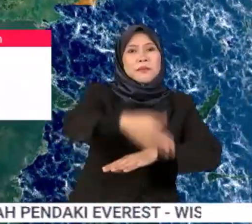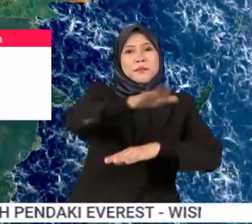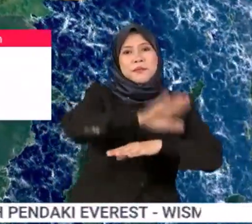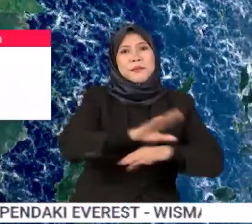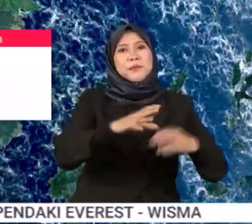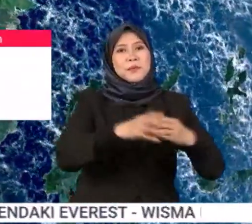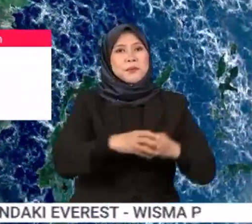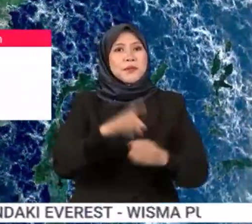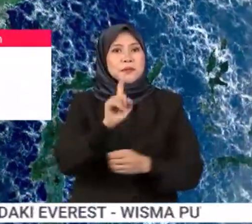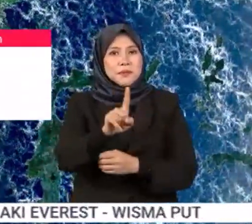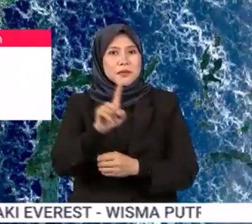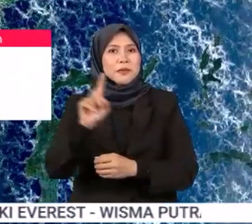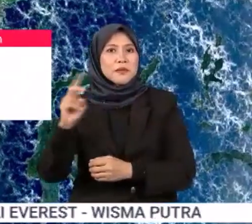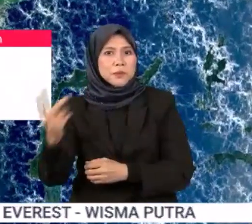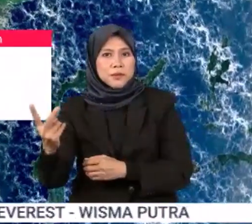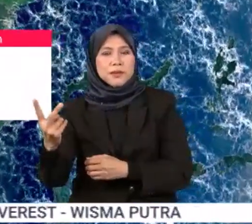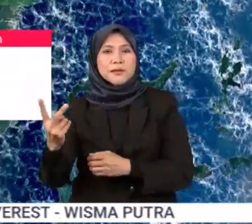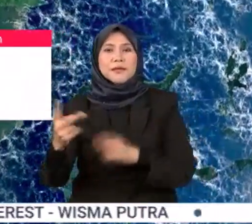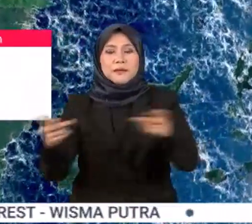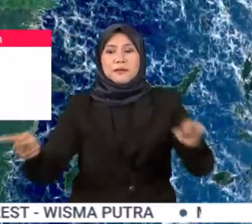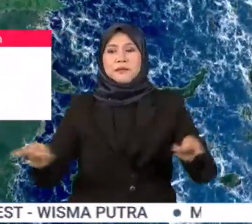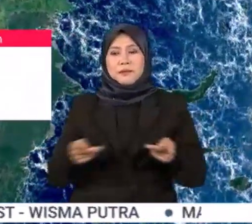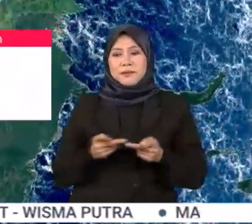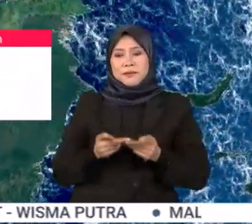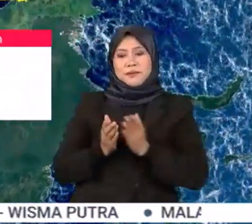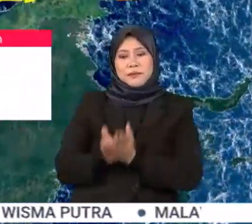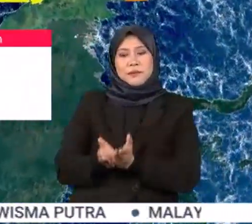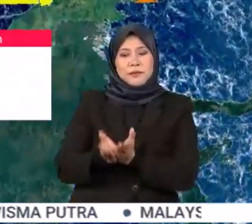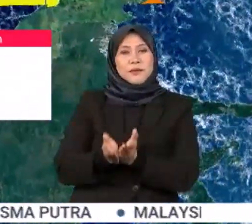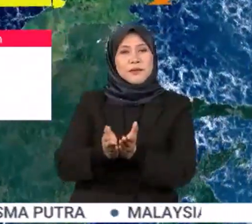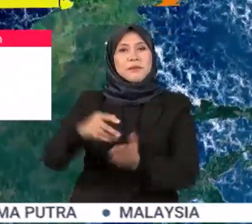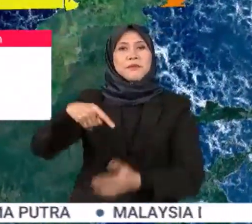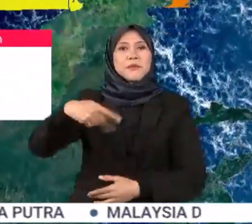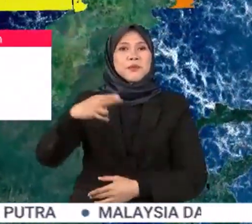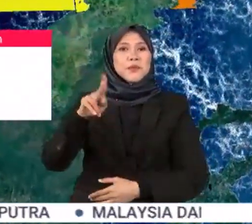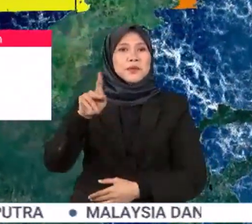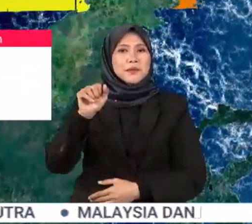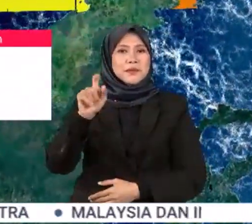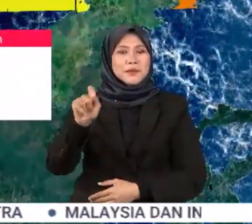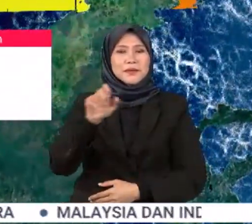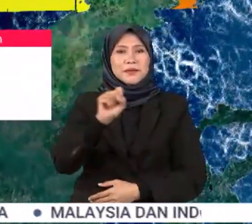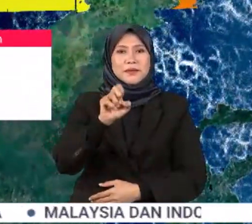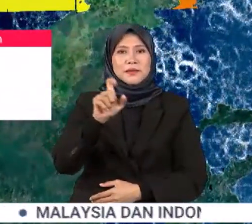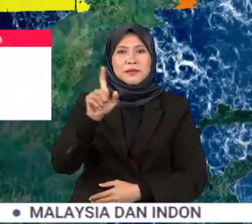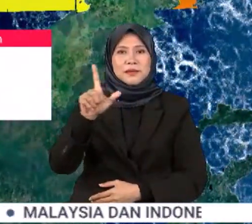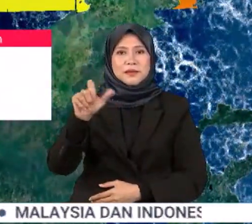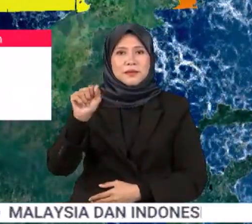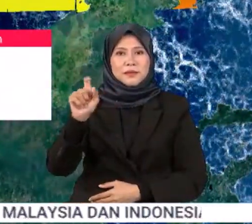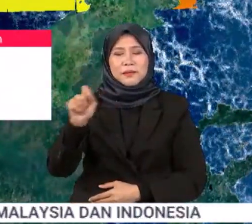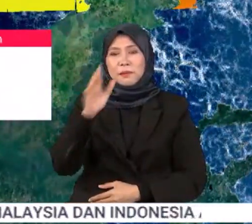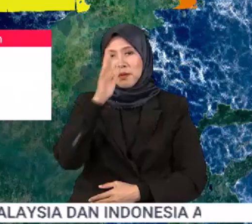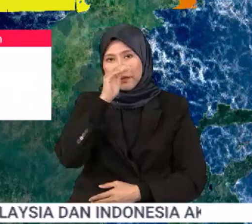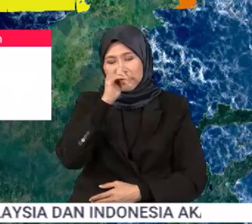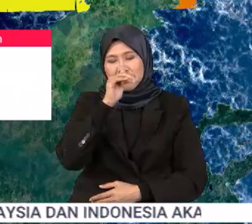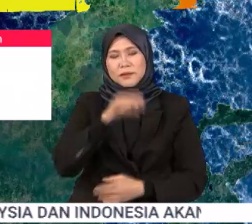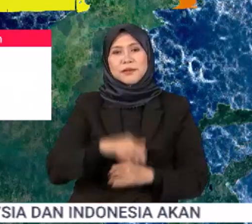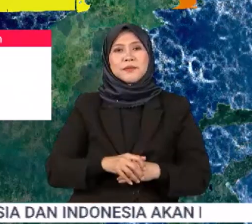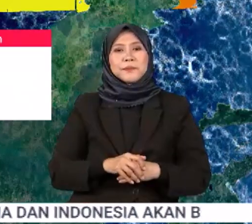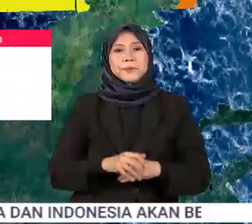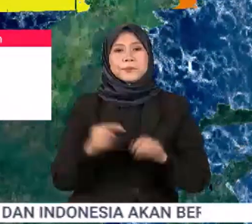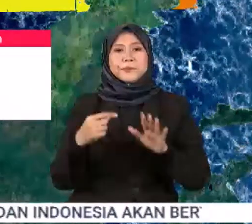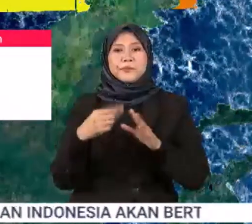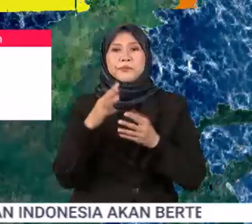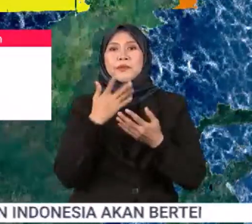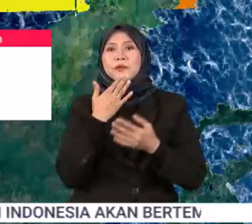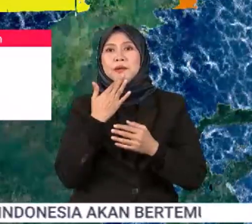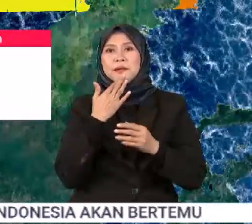juga kedua melibatkan kawasan perkapalan Phuket, Selat Melaka Utara, Samui, Condor, Reef North,